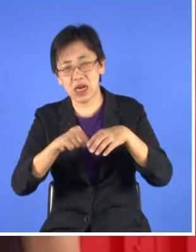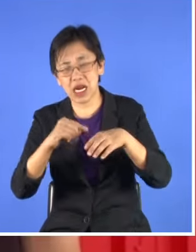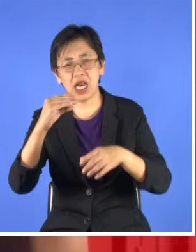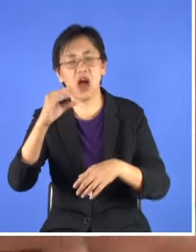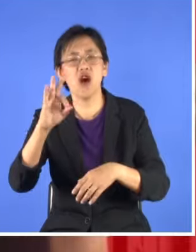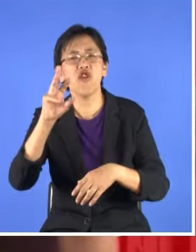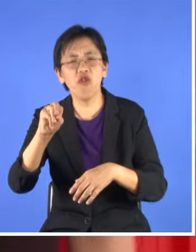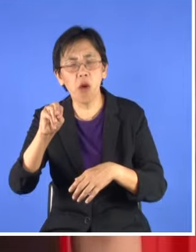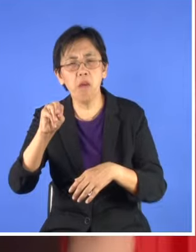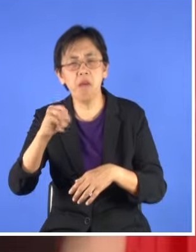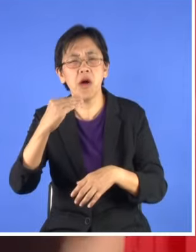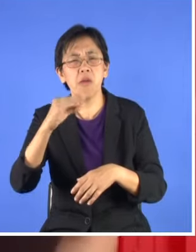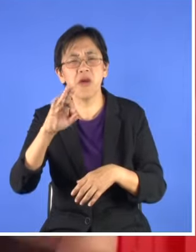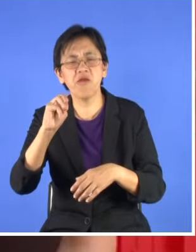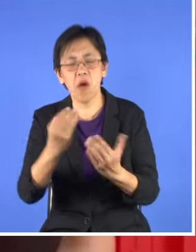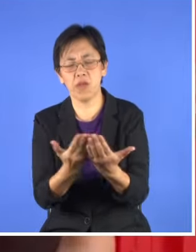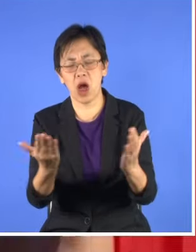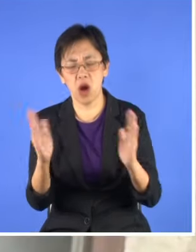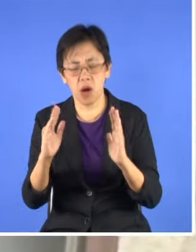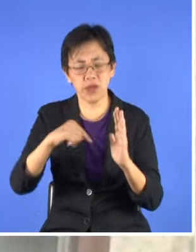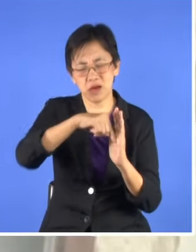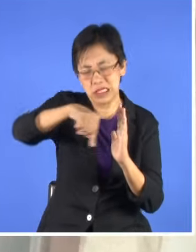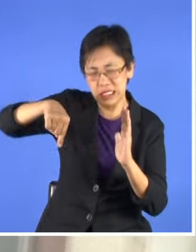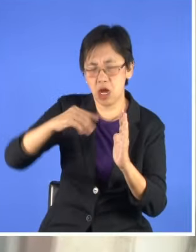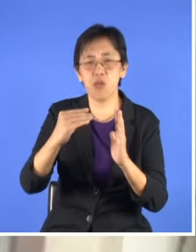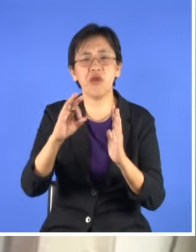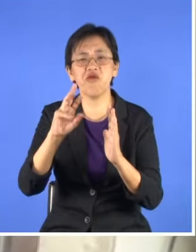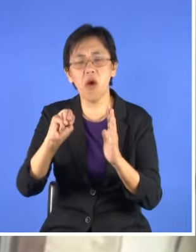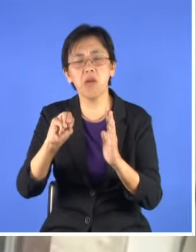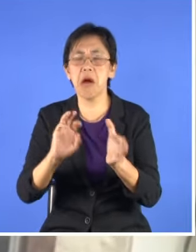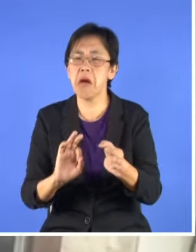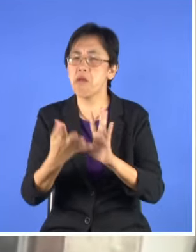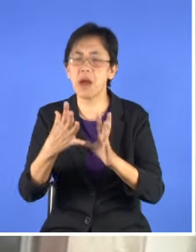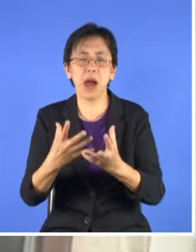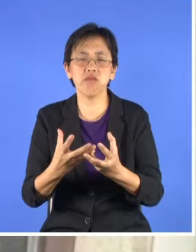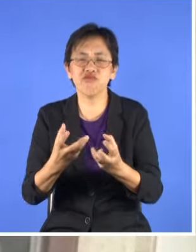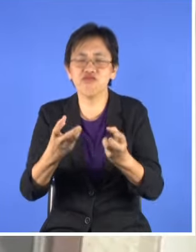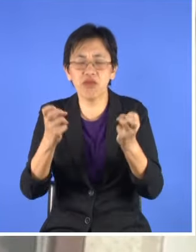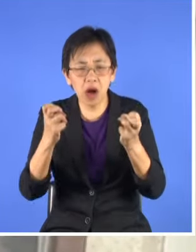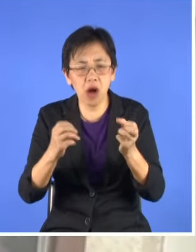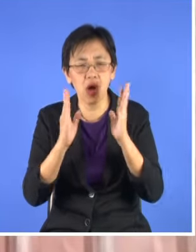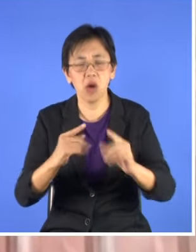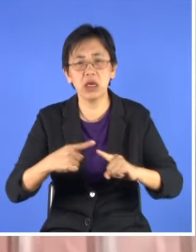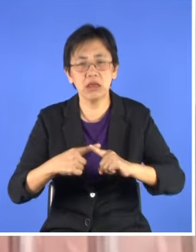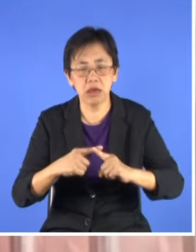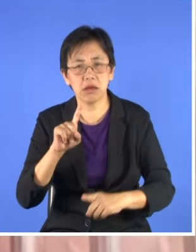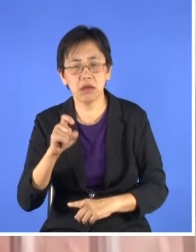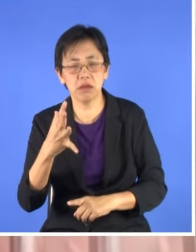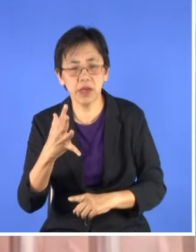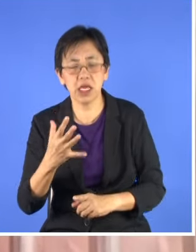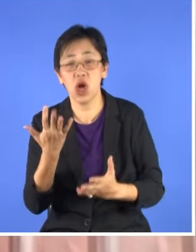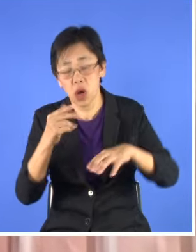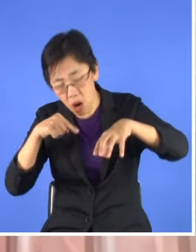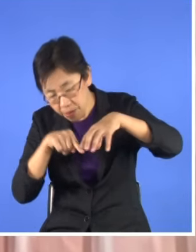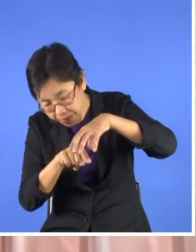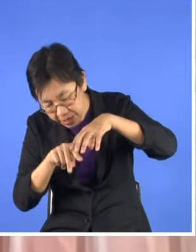ลักษณะเยื่อโฟมที่มันล้อมๆเอาไว้อ่ะมันเป็นเชื้อเพลิงอย่างดีเหตุการณ์นี้ไม่มีใครบาดเจ็บหรือเสียชีวิตค่ะเดี๋ยวเขาจะเข้าไปเก็บหลักฐานยัง